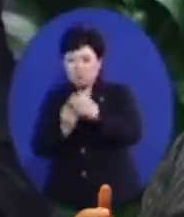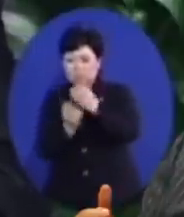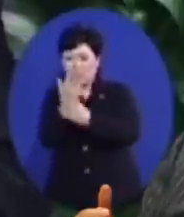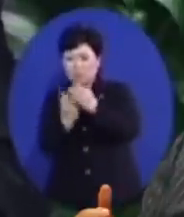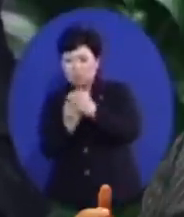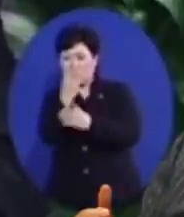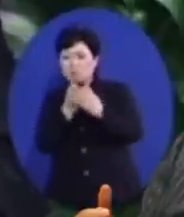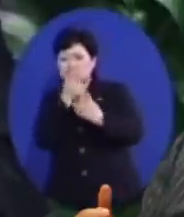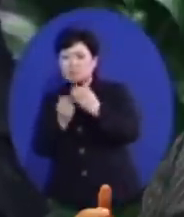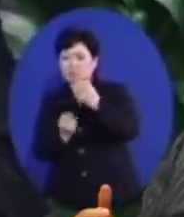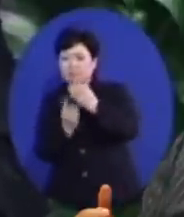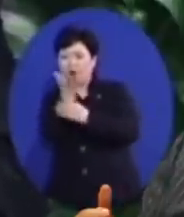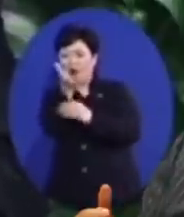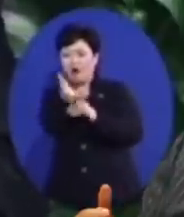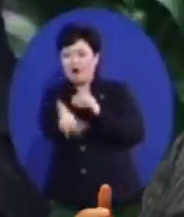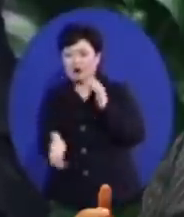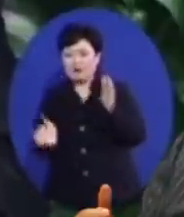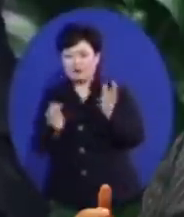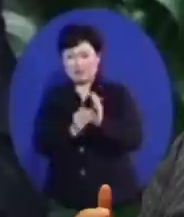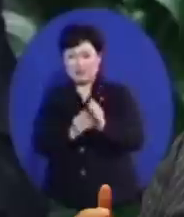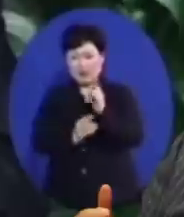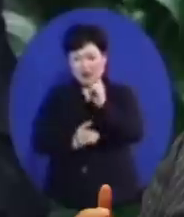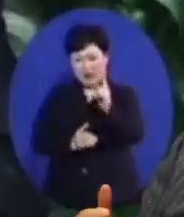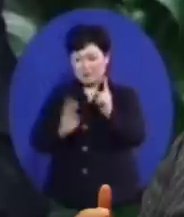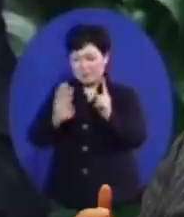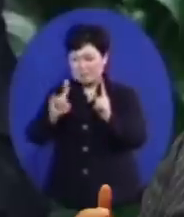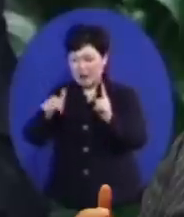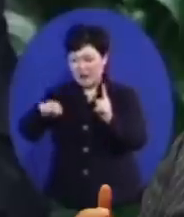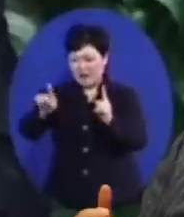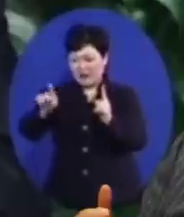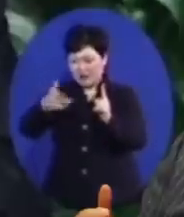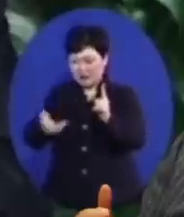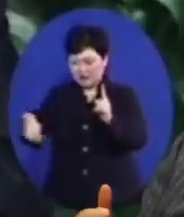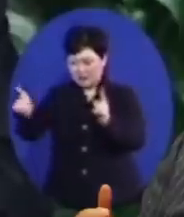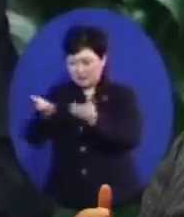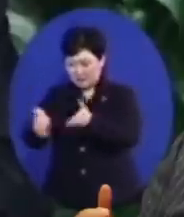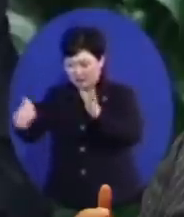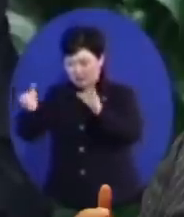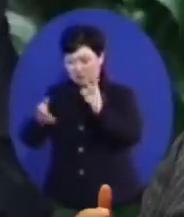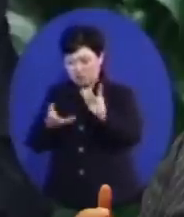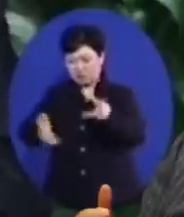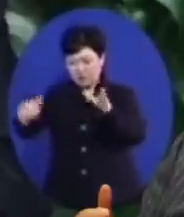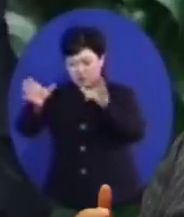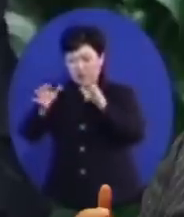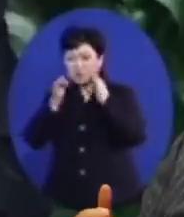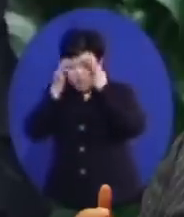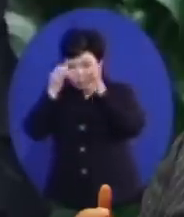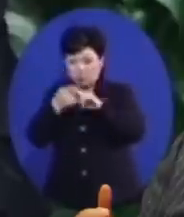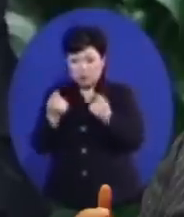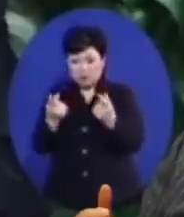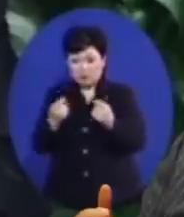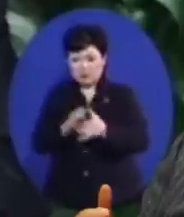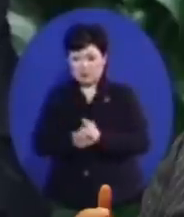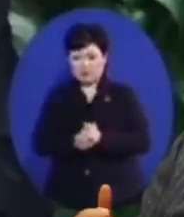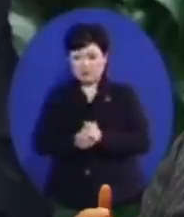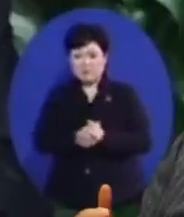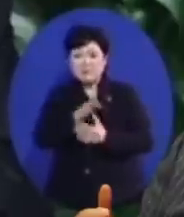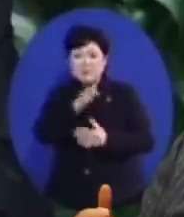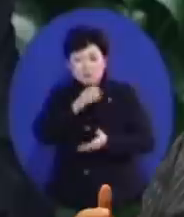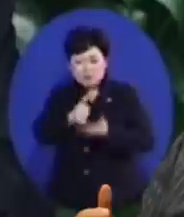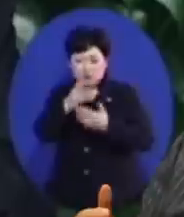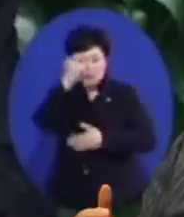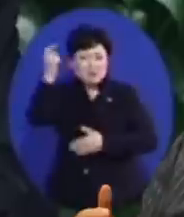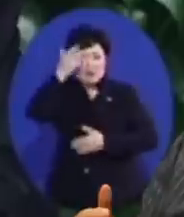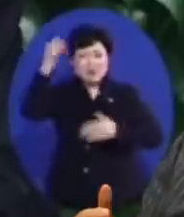여러분이 한 물 두어 바가지가 여러분의 노력인 것입니다. 이번 노력을 조금 하고 주의 성령